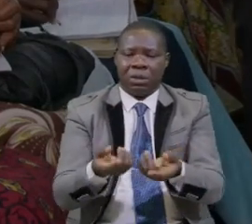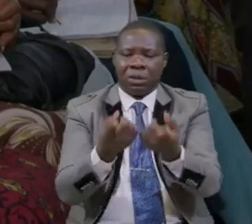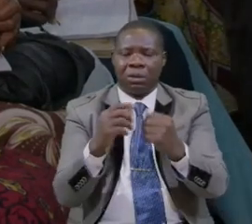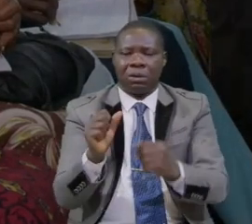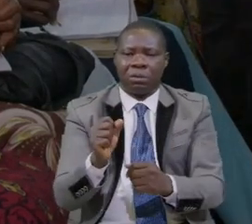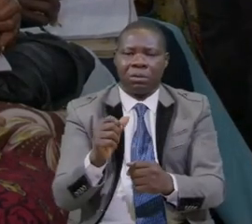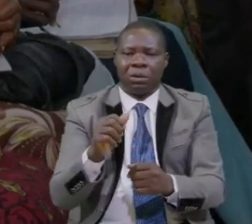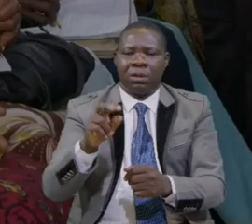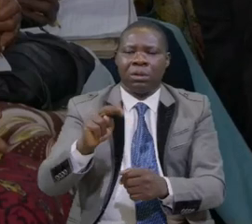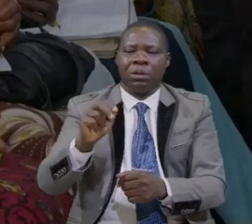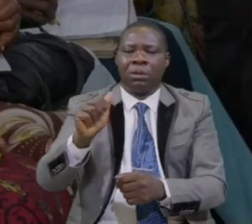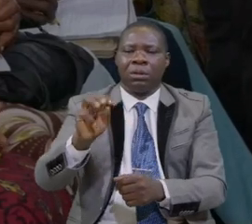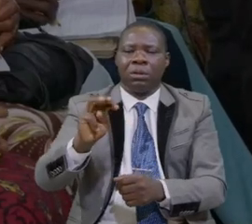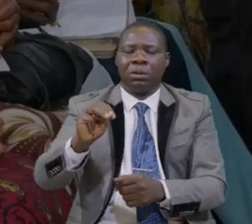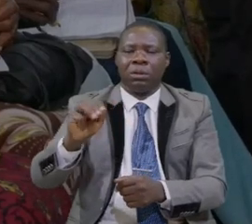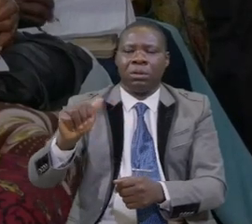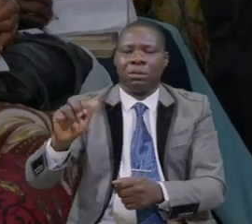Naaman